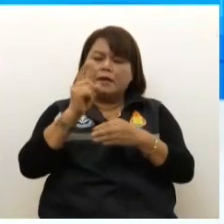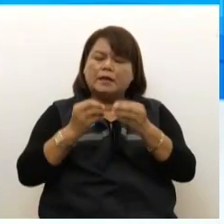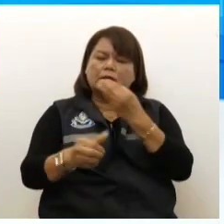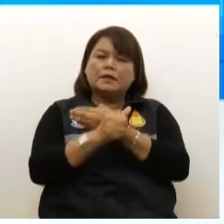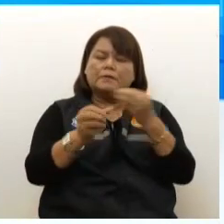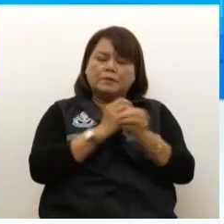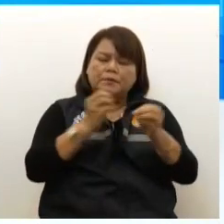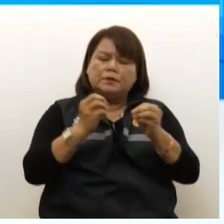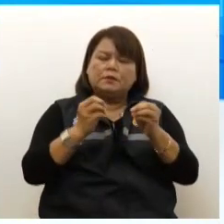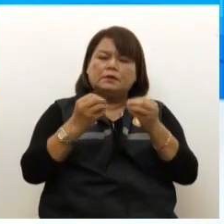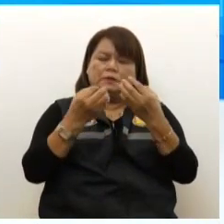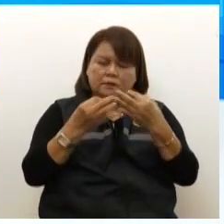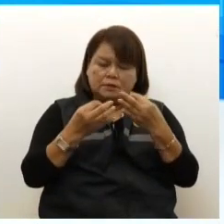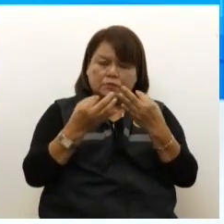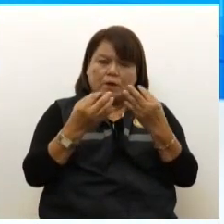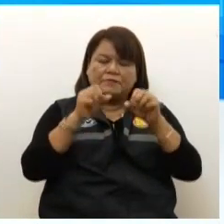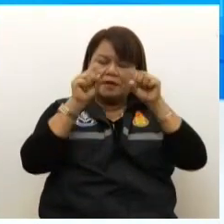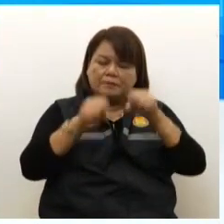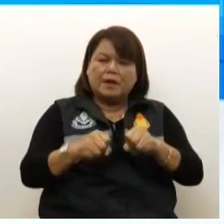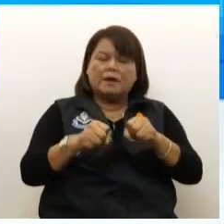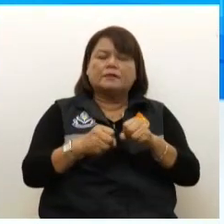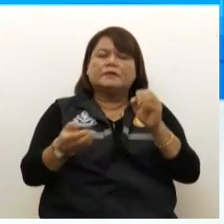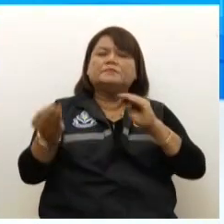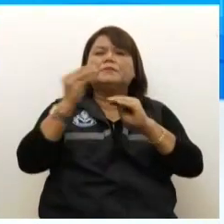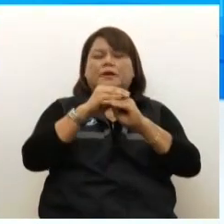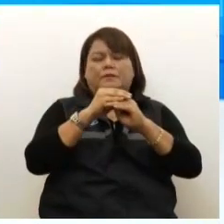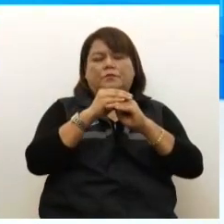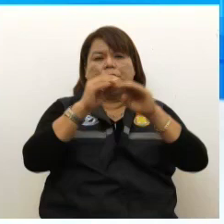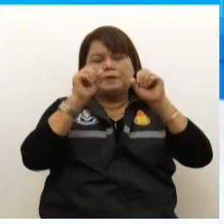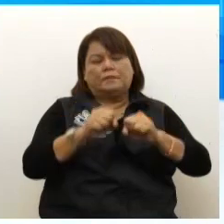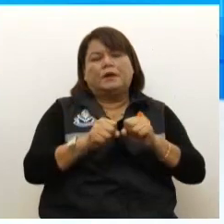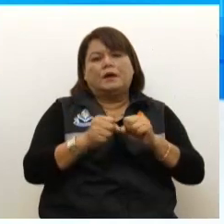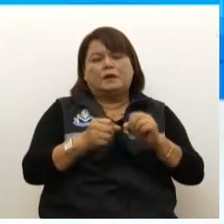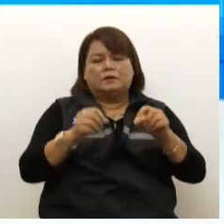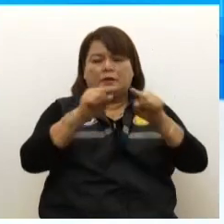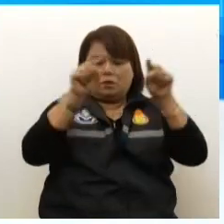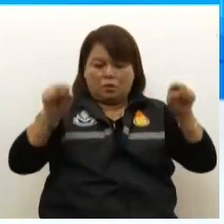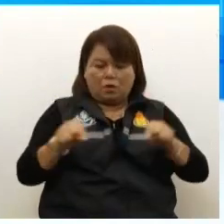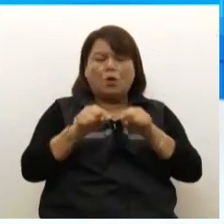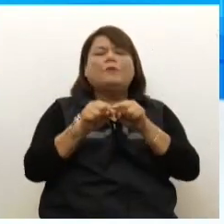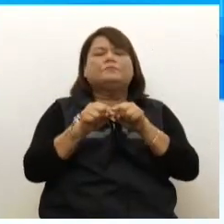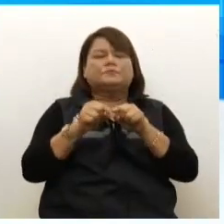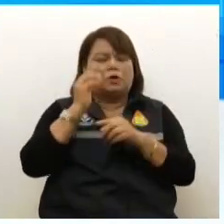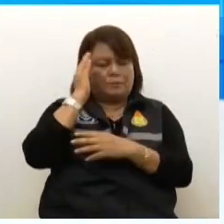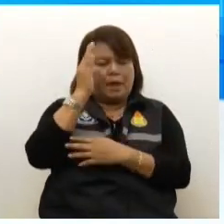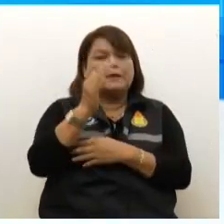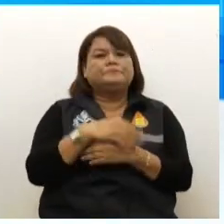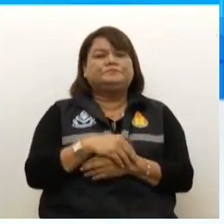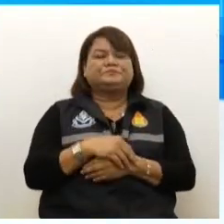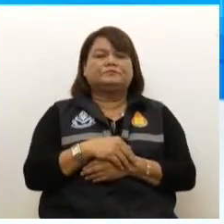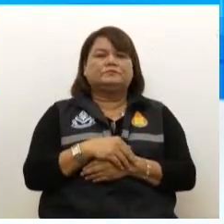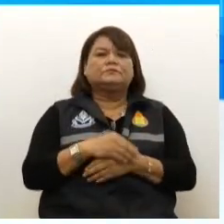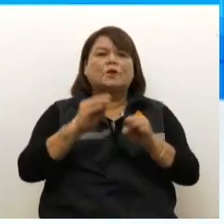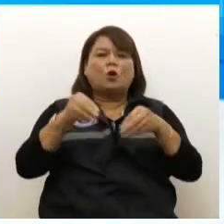ในคุณภาพส่วนไหนที่อยู่ในการเสริมสร้างประสิทธิภาพนะครับเราก็จะปรับกรอบนี้ในการเดินกันต่อไปนะครับก็